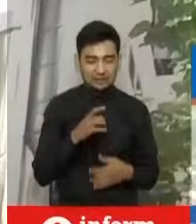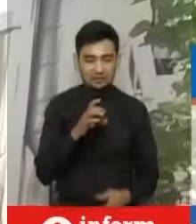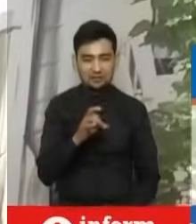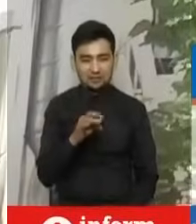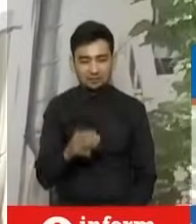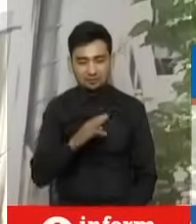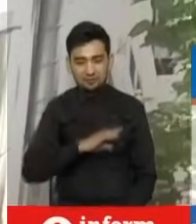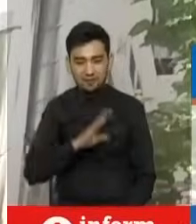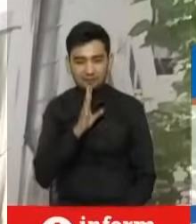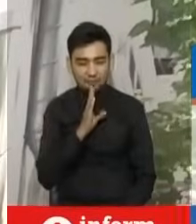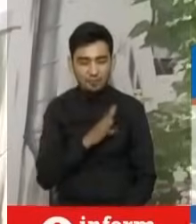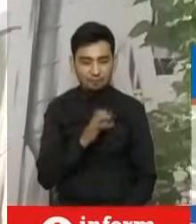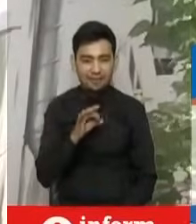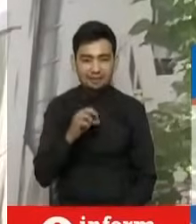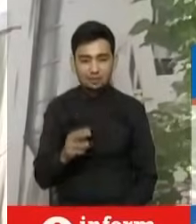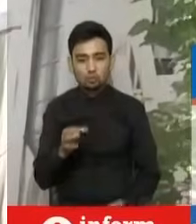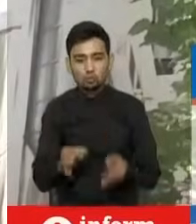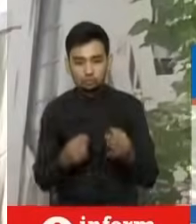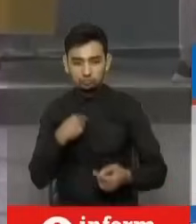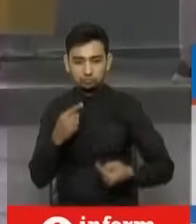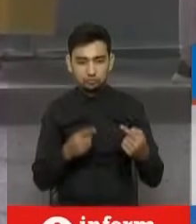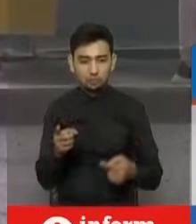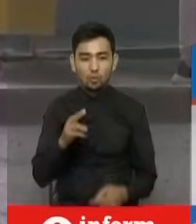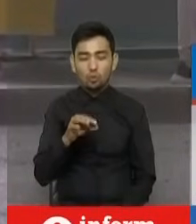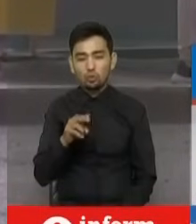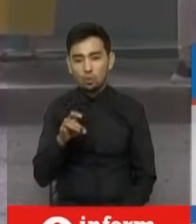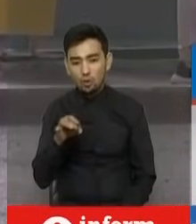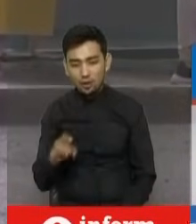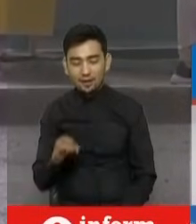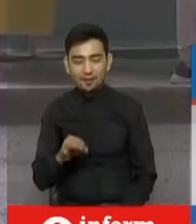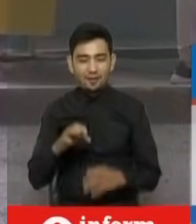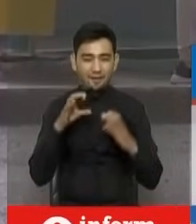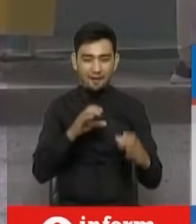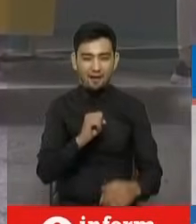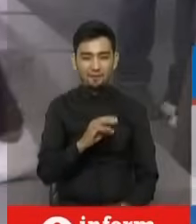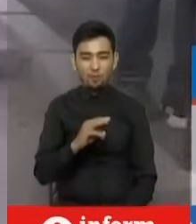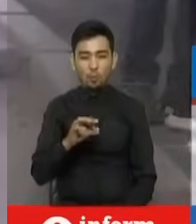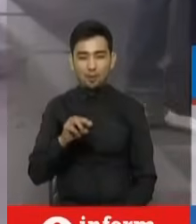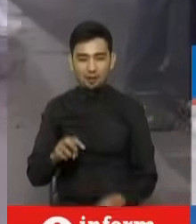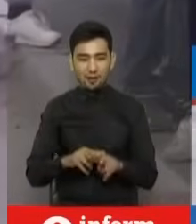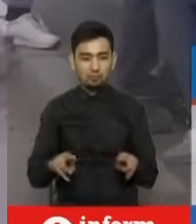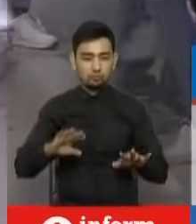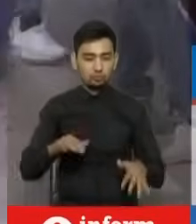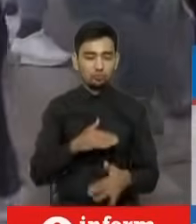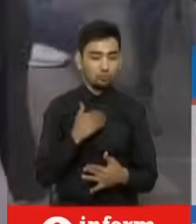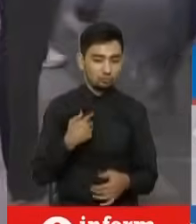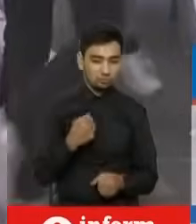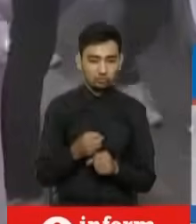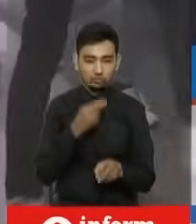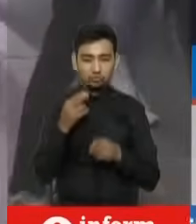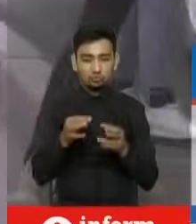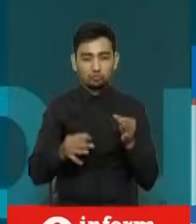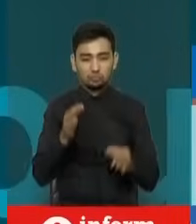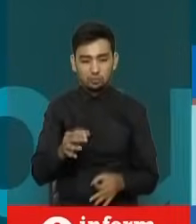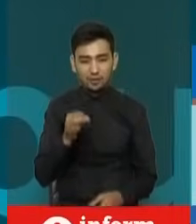мать намерена подать иск в суд на контролера и автопарк, чтобы впредь подобные случаи не происходили. По словам сотрудников ЖКХ, ежедневно